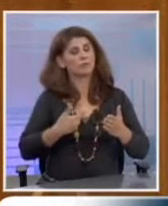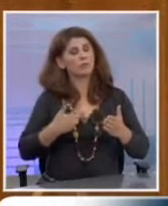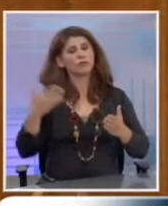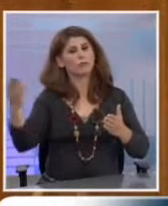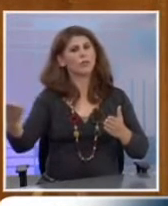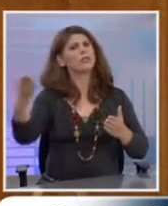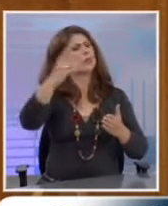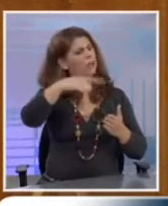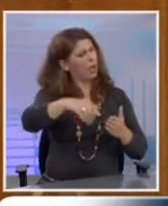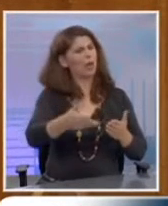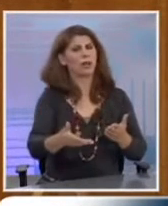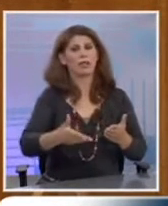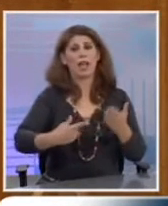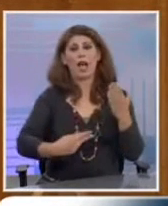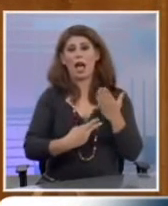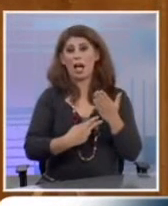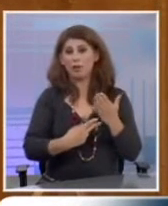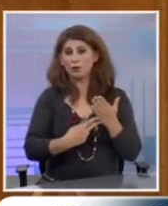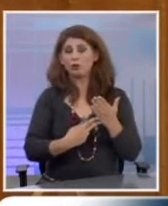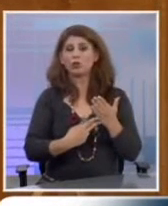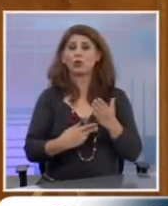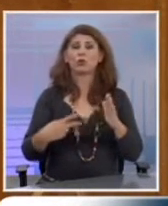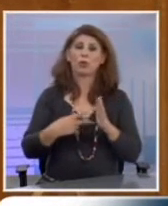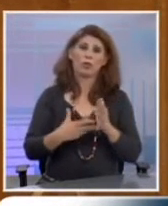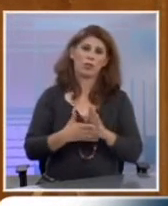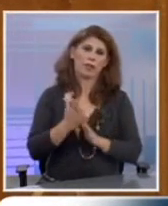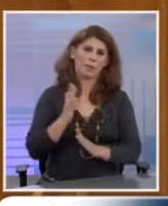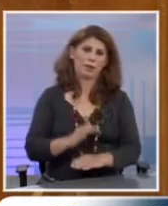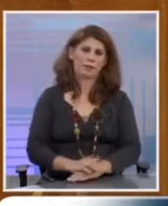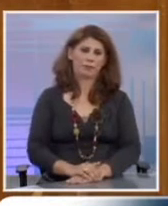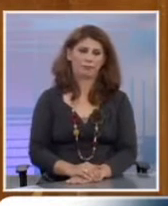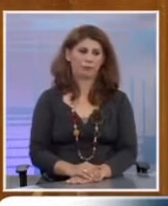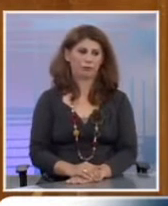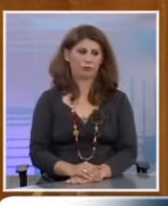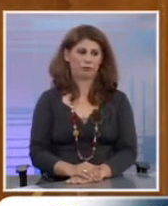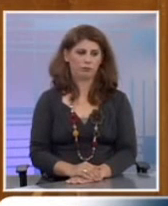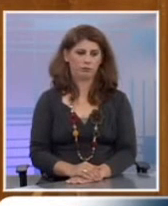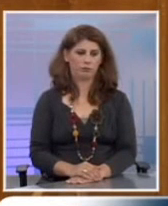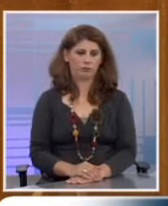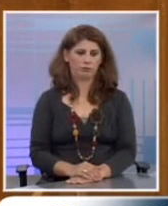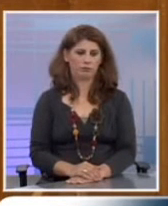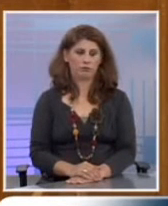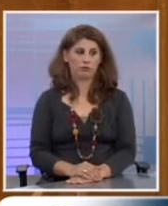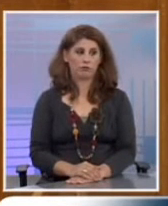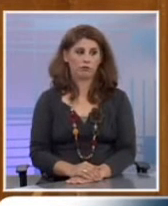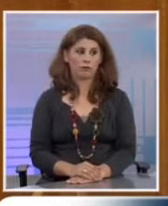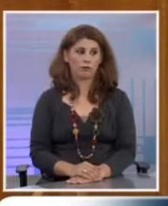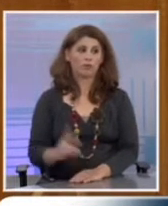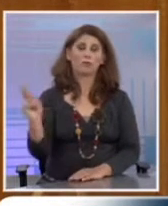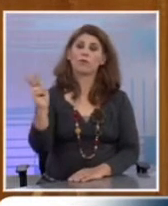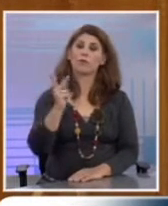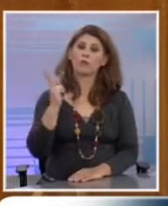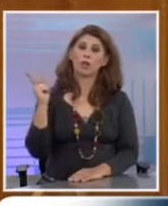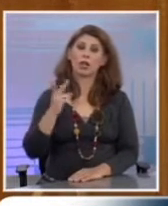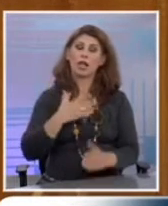αυτοί και άλλοι τον Αύγουστο του 2015. Η κοινωνία, αγαπητοί